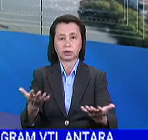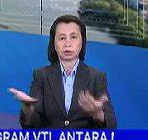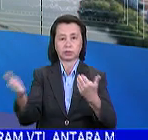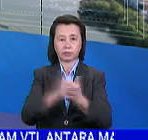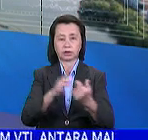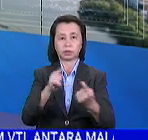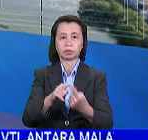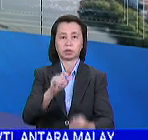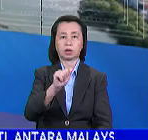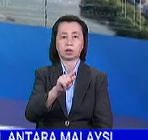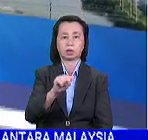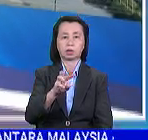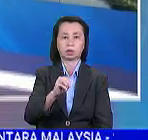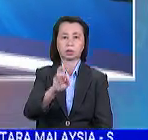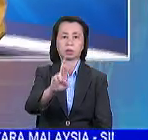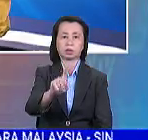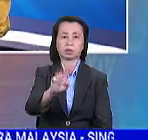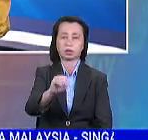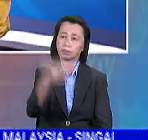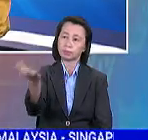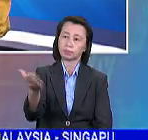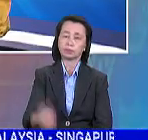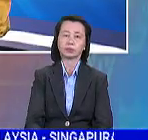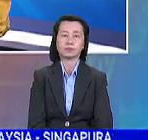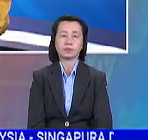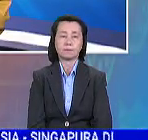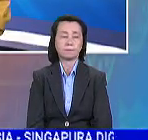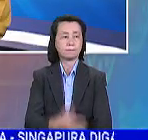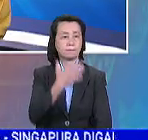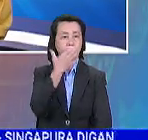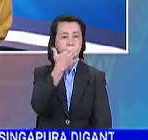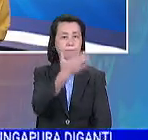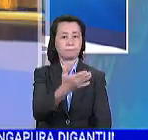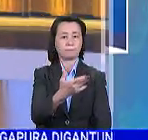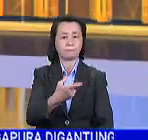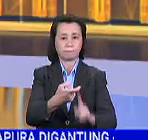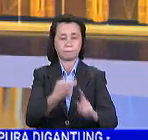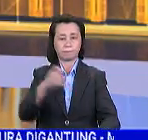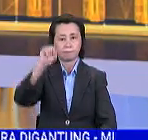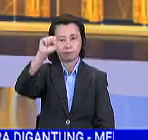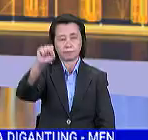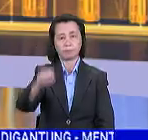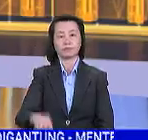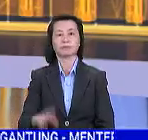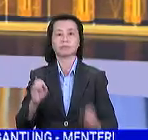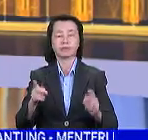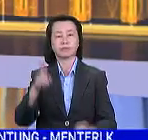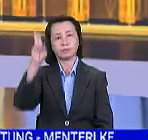kita gombali persamaan Sam di angkasa Puri tekan kesejukannya langsung dari sawah by seperti